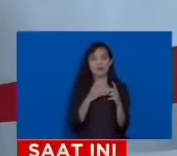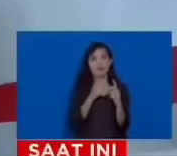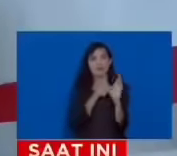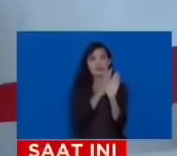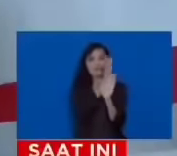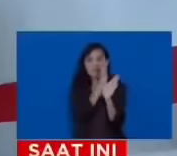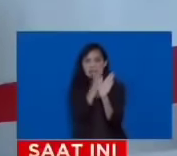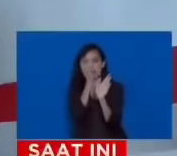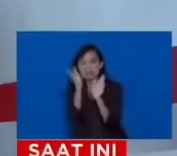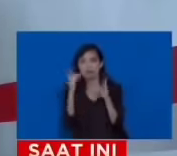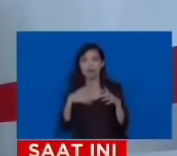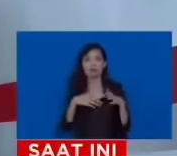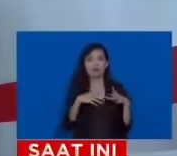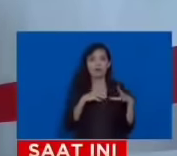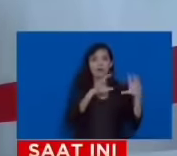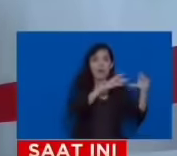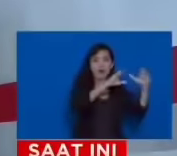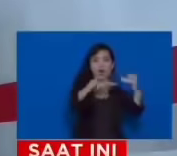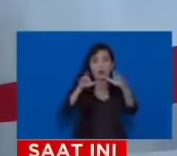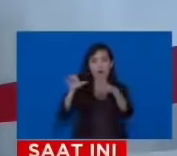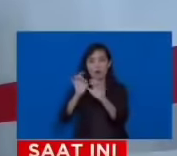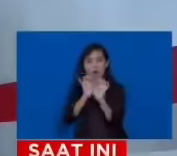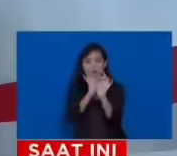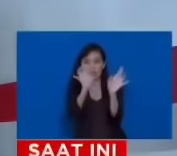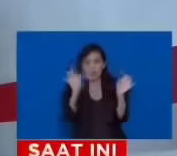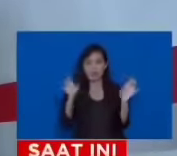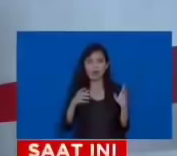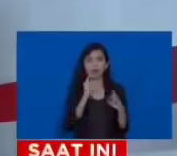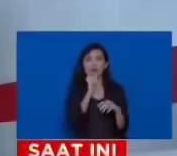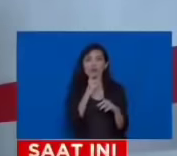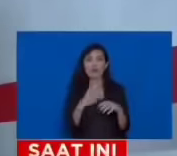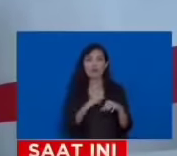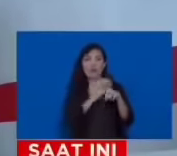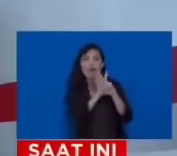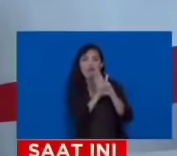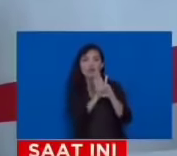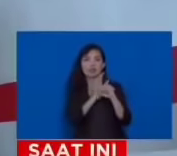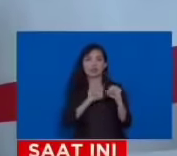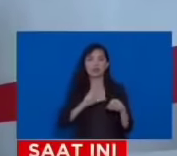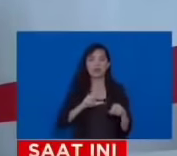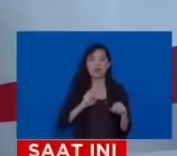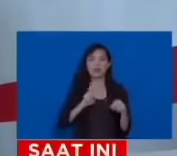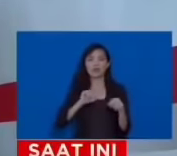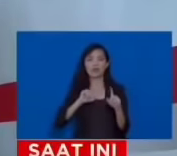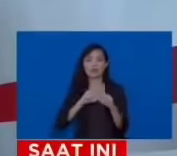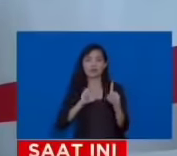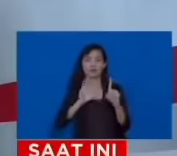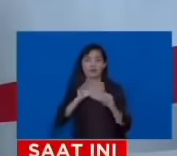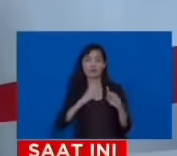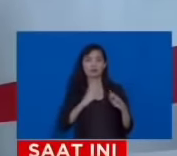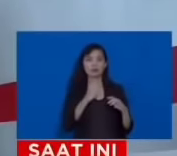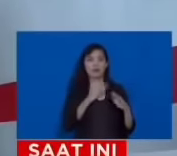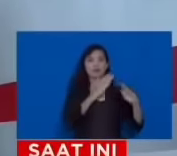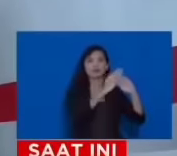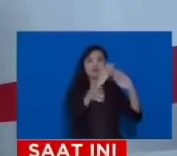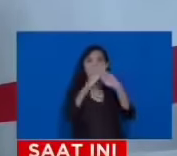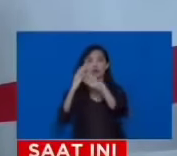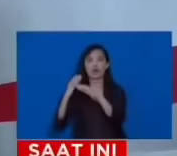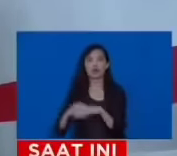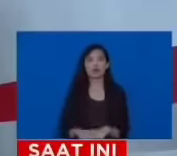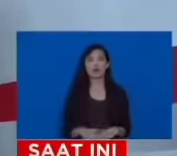dalam pencegahan dan pengendalian COVID-19. Sudah lebih 82,5